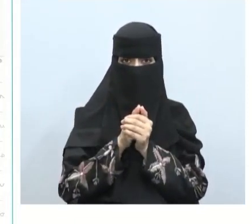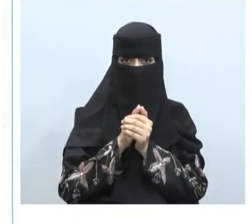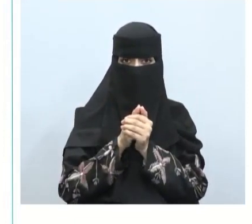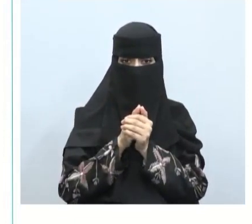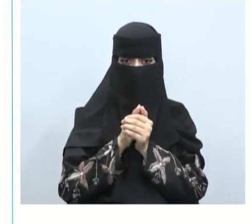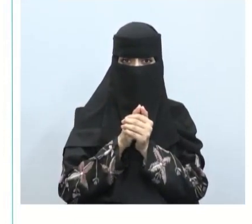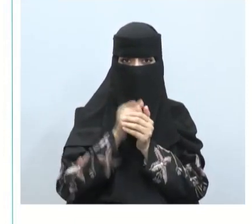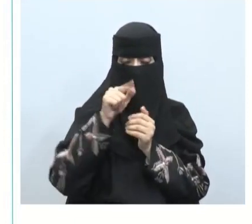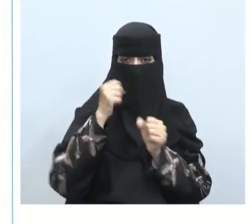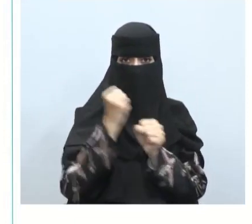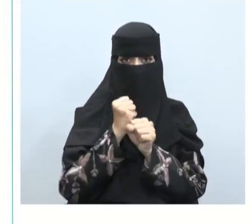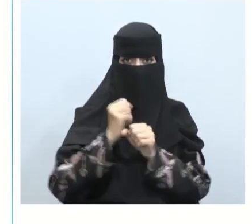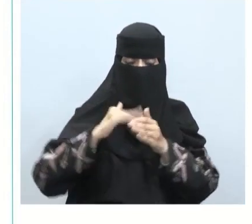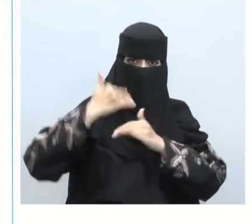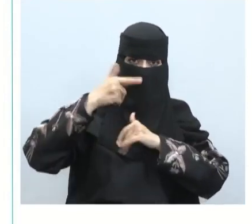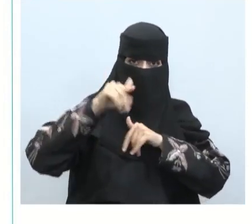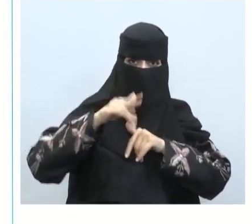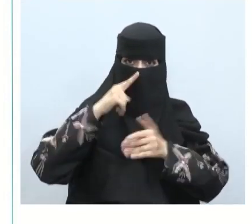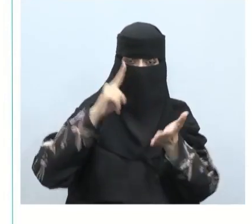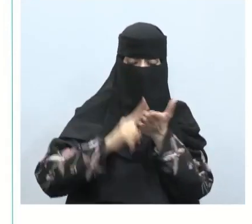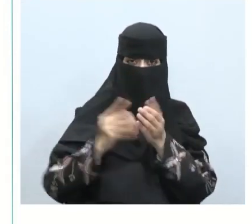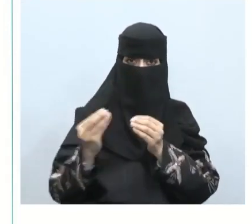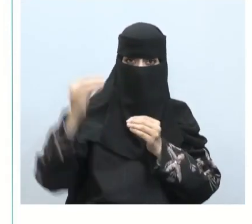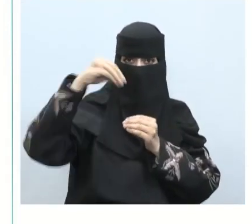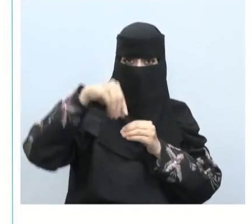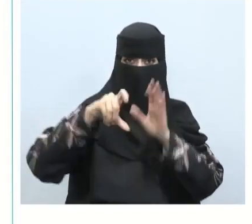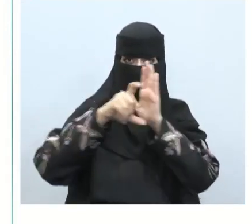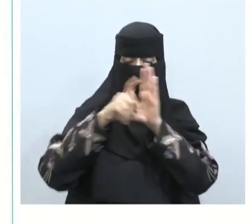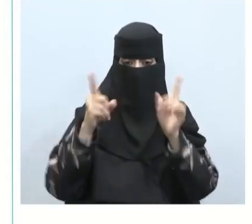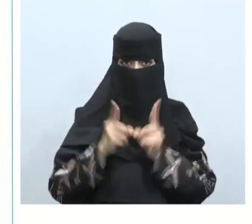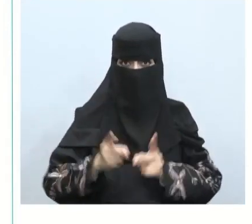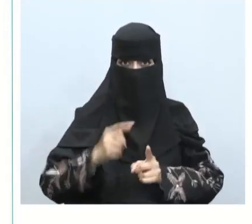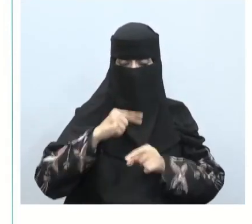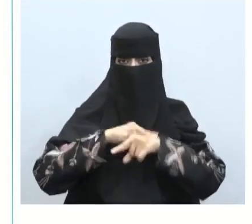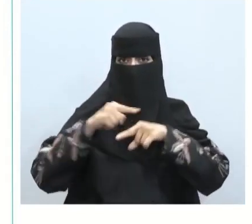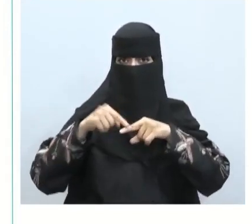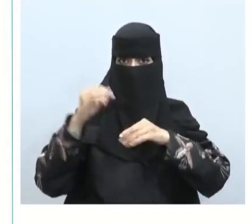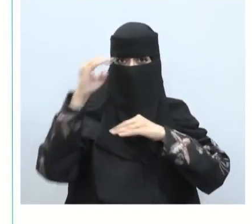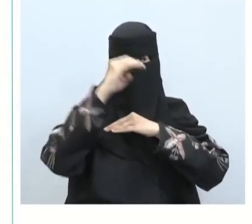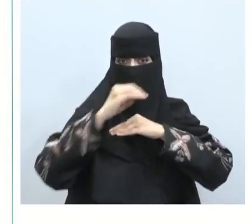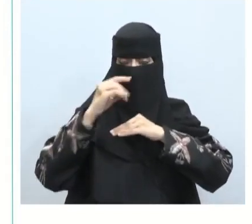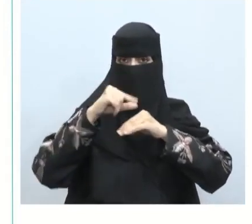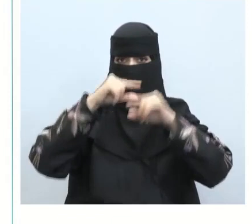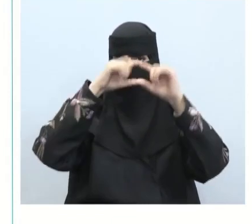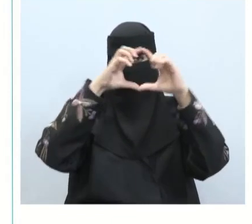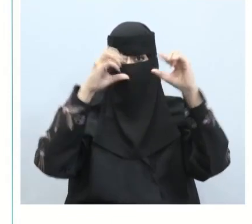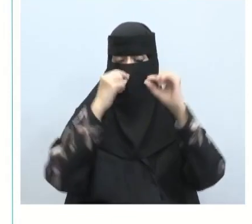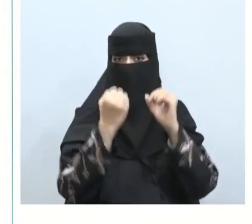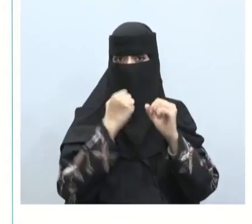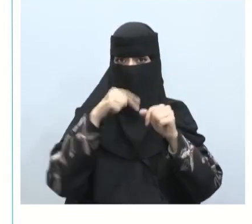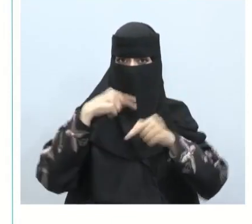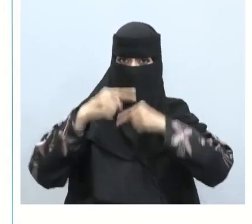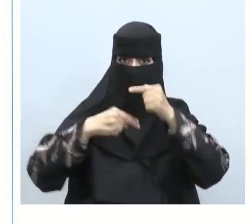اليمين المهمه التاليه ان تحمل الملف النصي المحدد الى جوجل درايف الخاص بك تابع